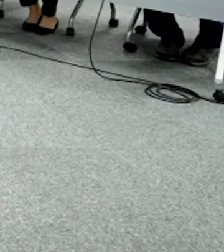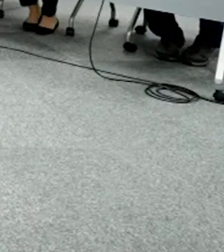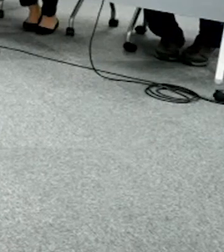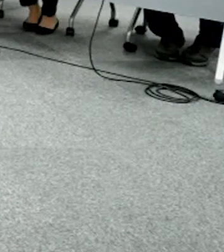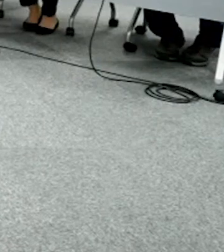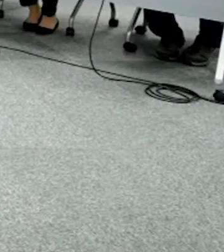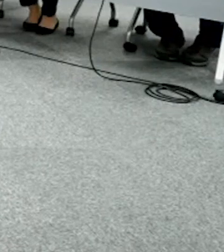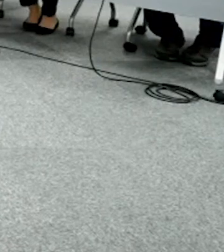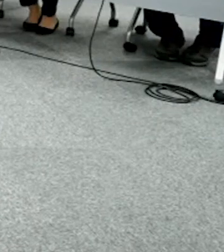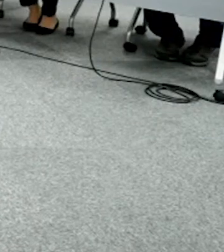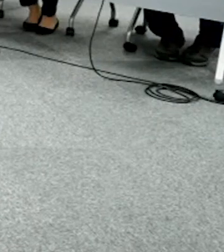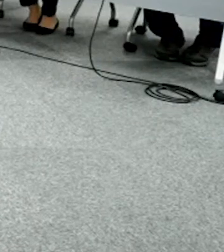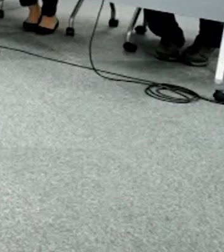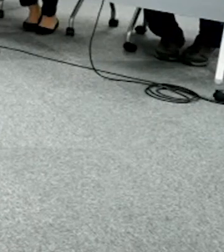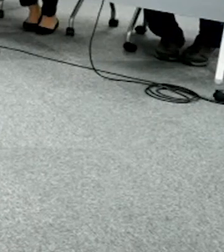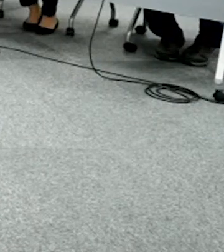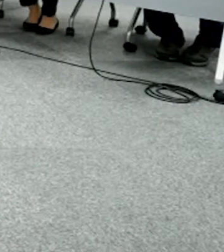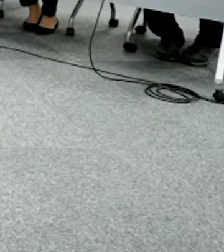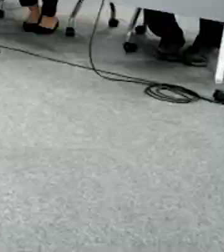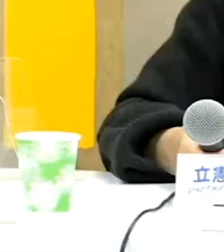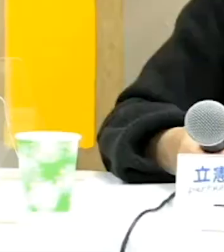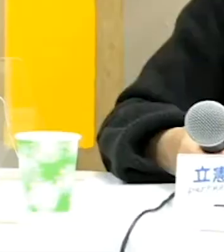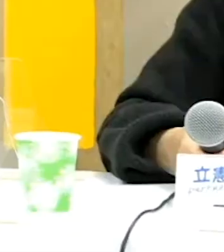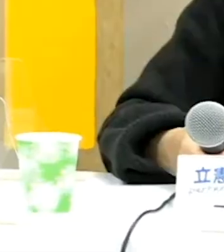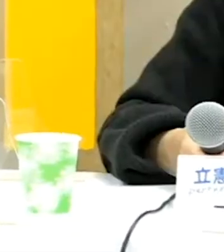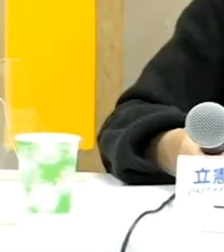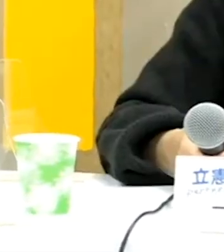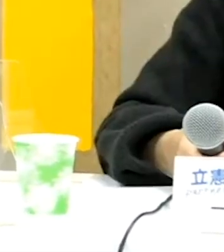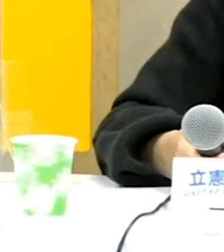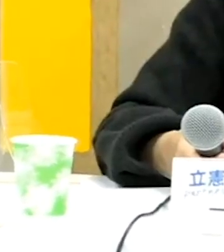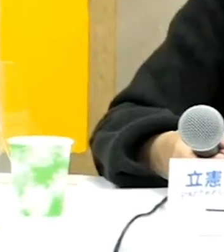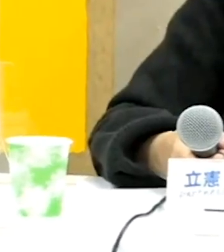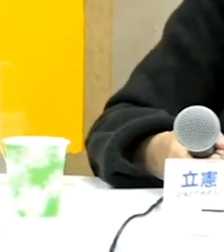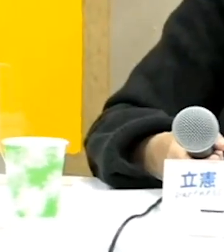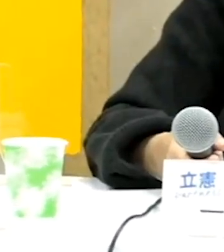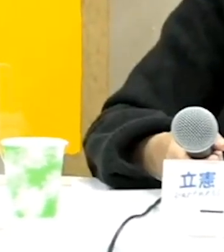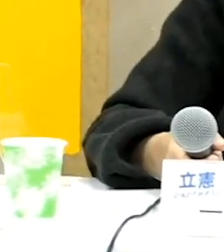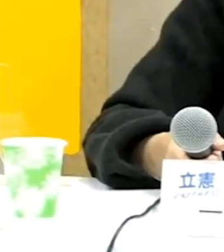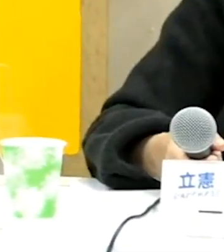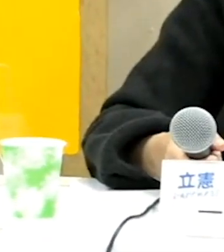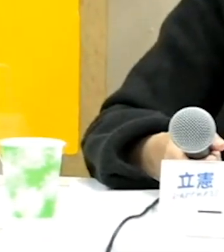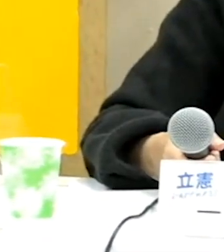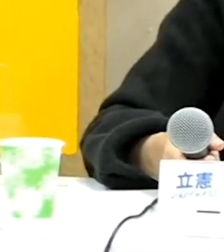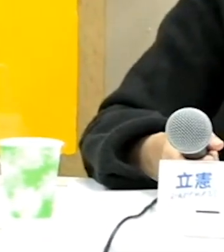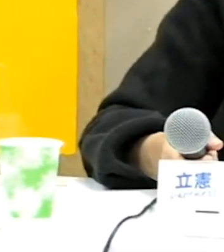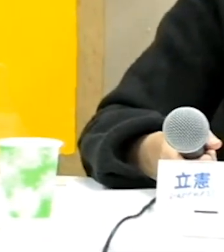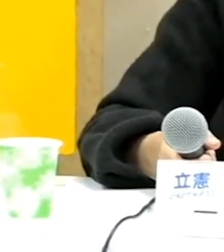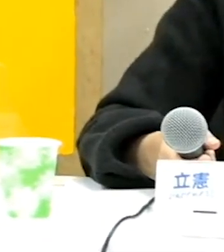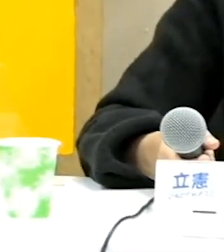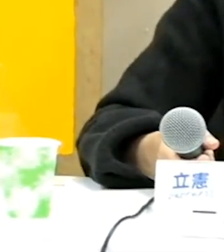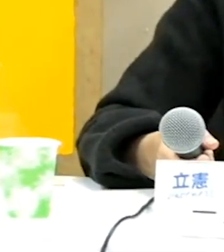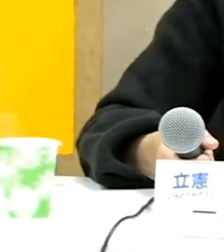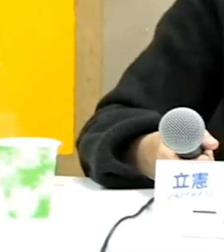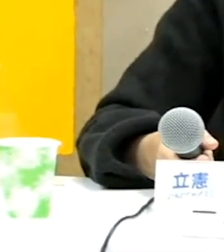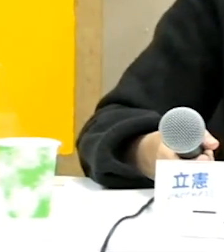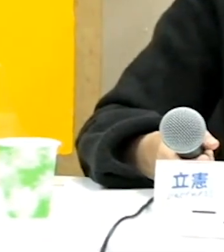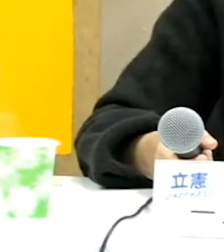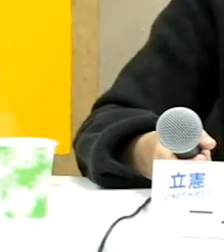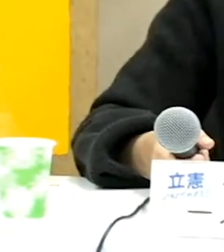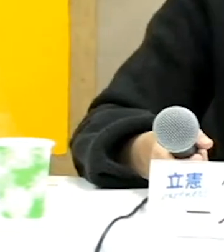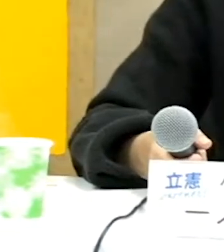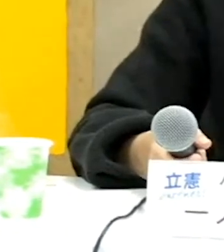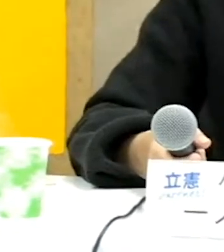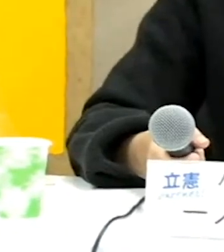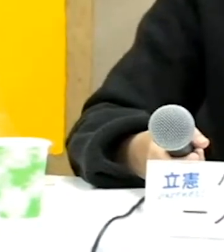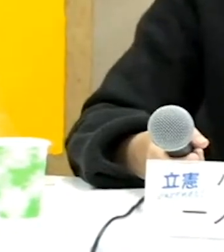ます発言ジュンは今行われた政権表明から1人ずつずらしてでまず最初泉健太候補から後